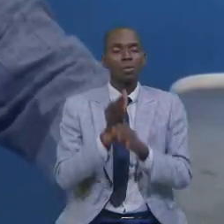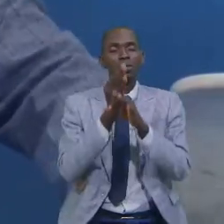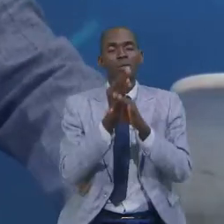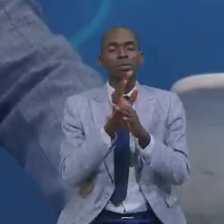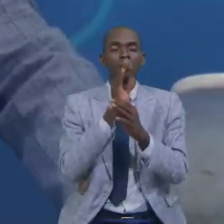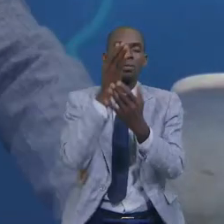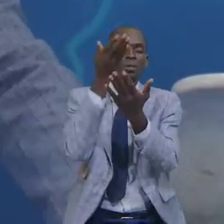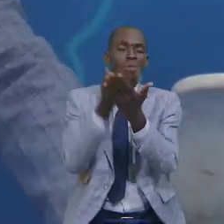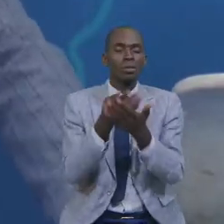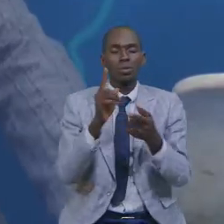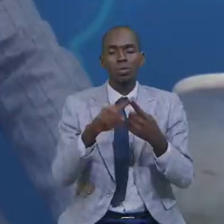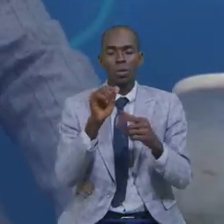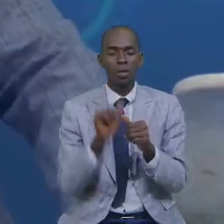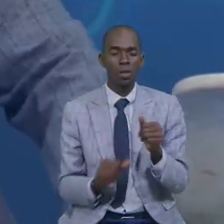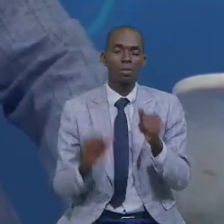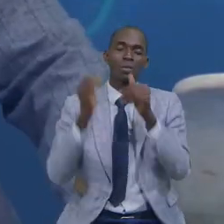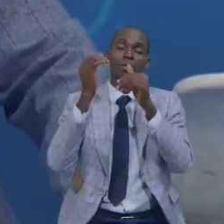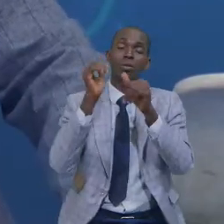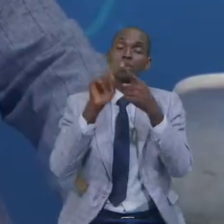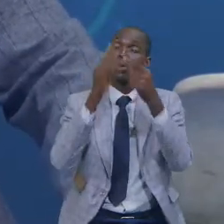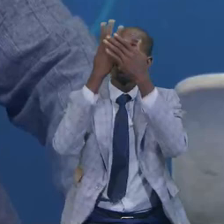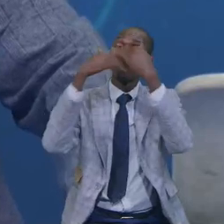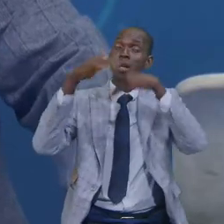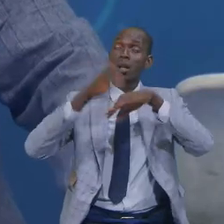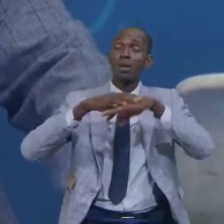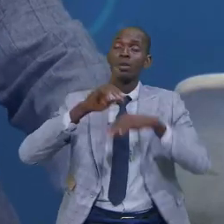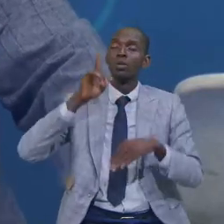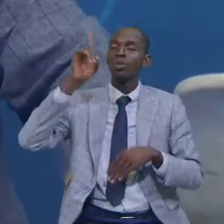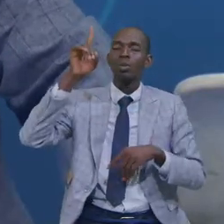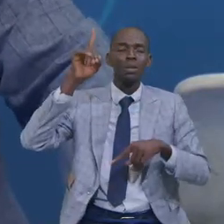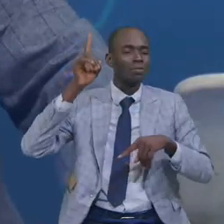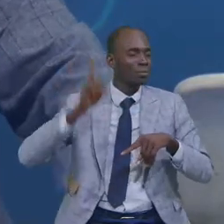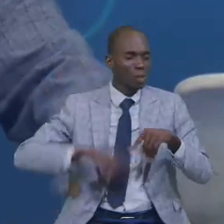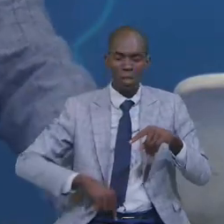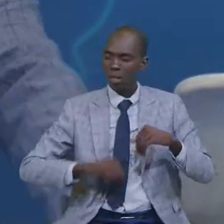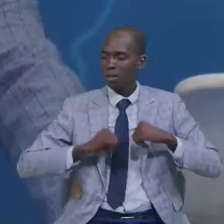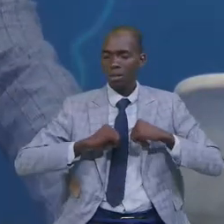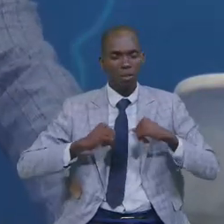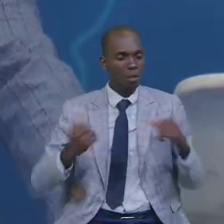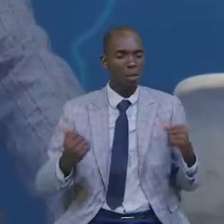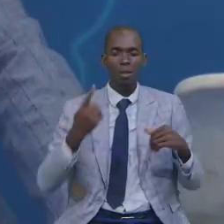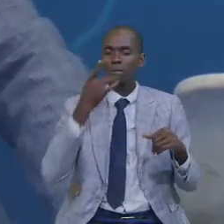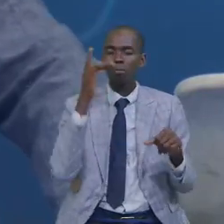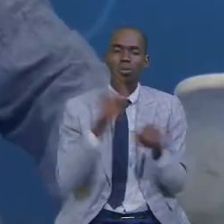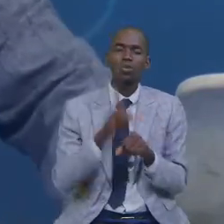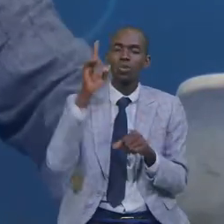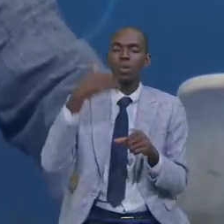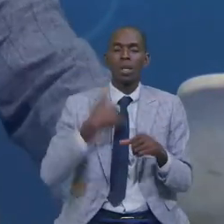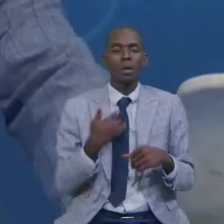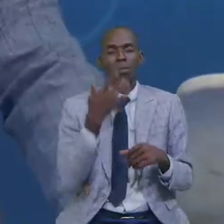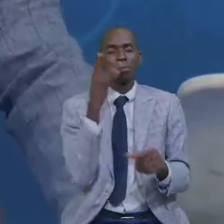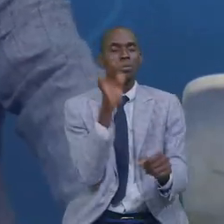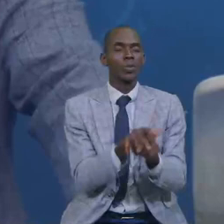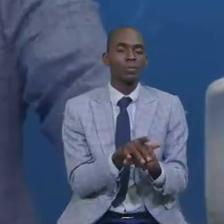fidélité atteint jusqu'au cieux tu ne peux pas revenir les promesses que tu as